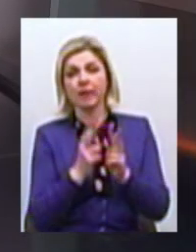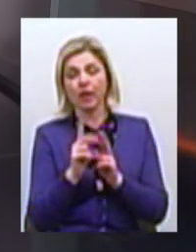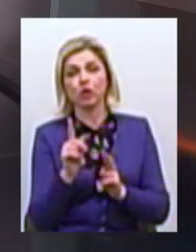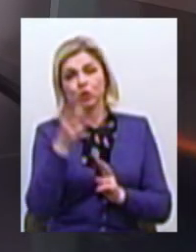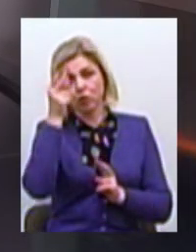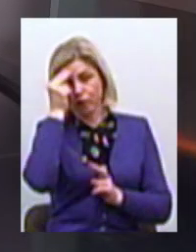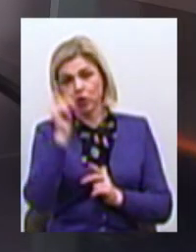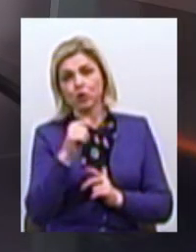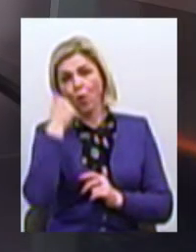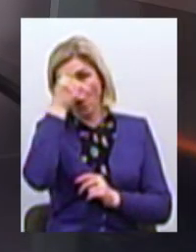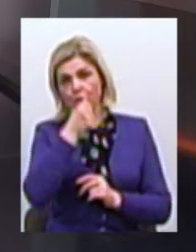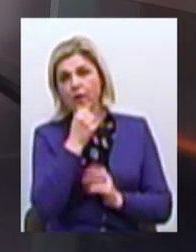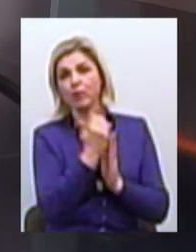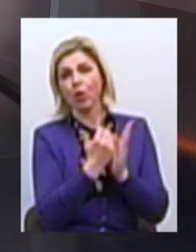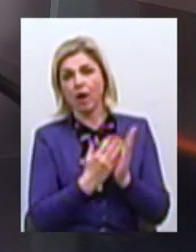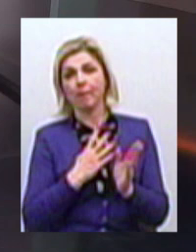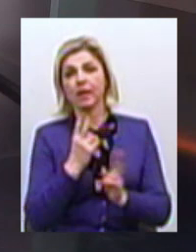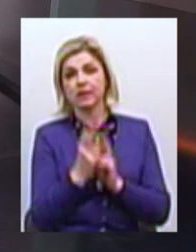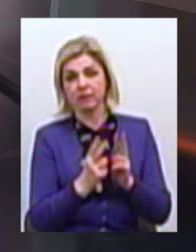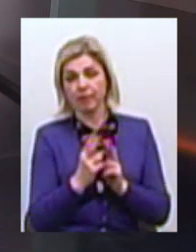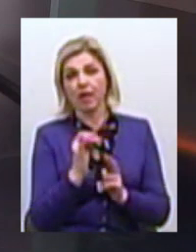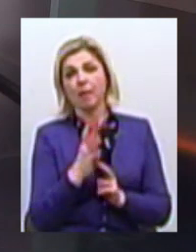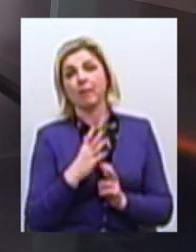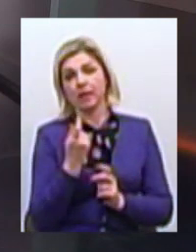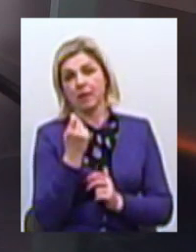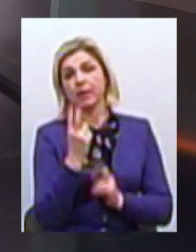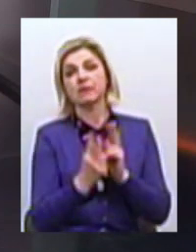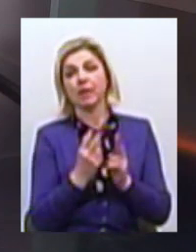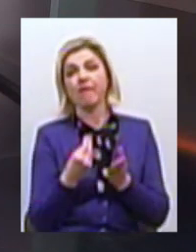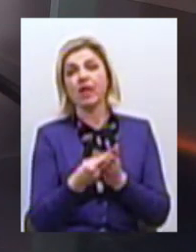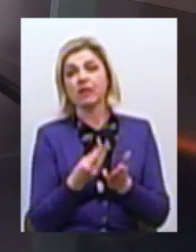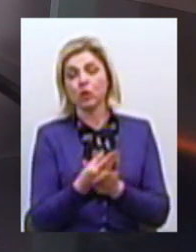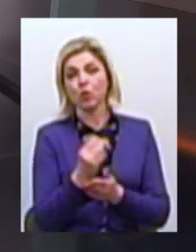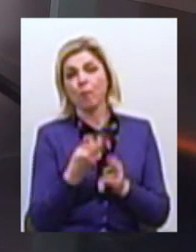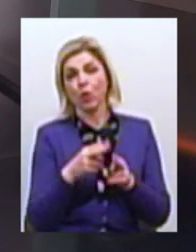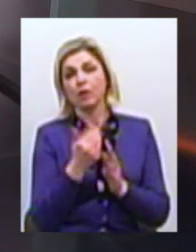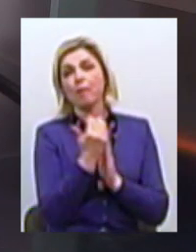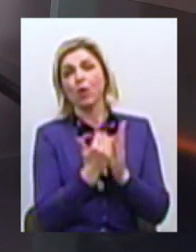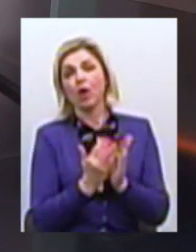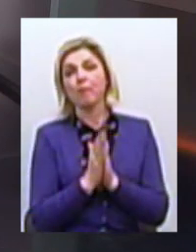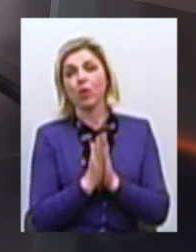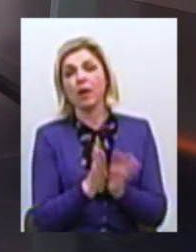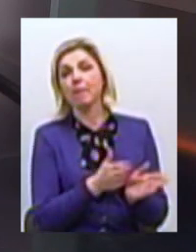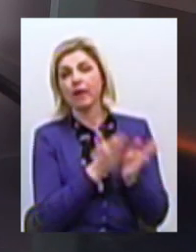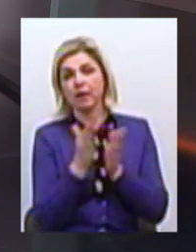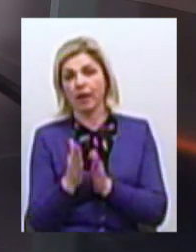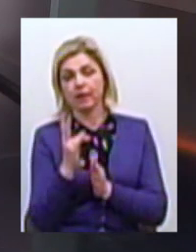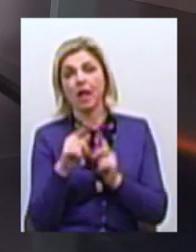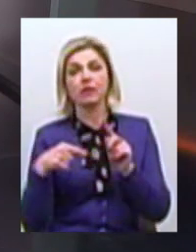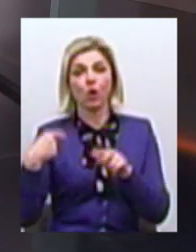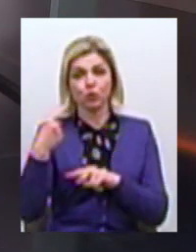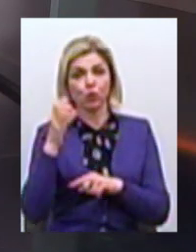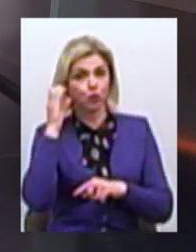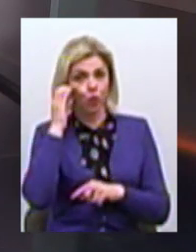в програмі були змінені. Звичайно, через це трошки змінилося фінансування, тому програму попросили перенести на наступне слухання.